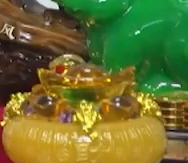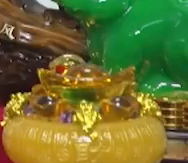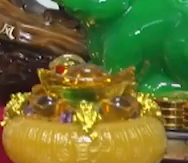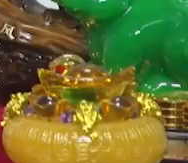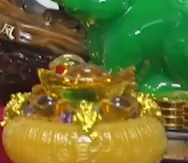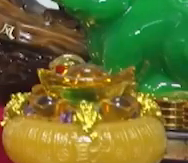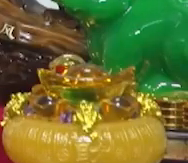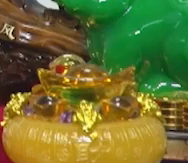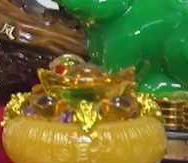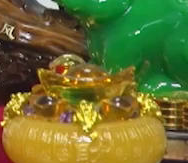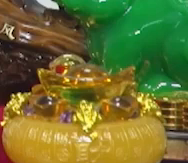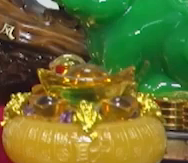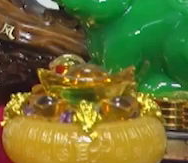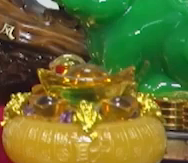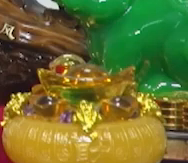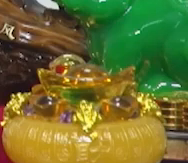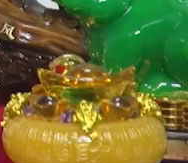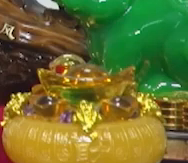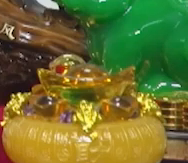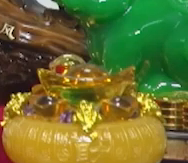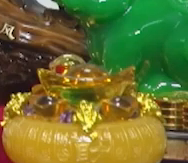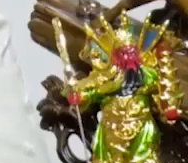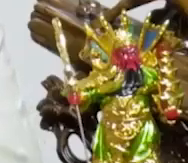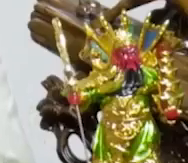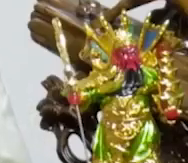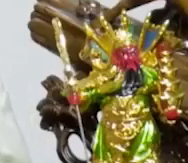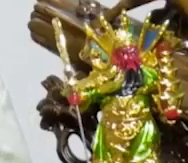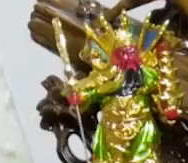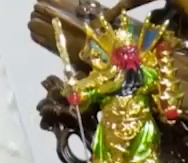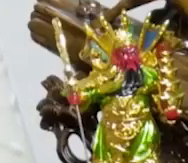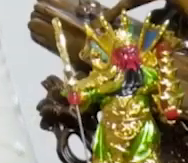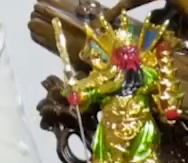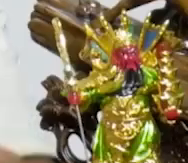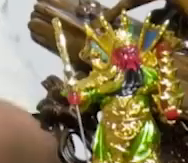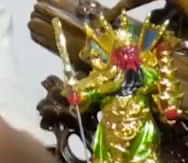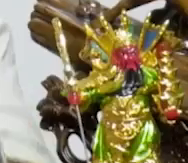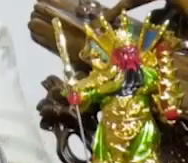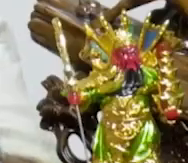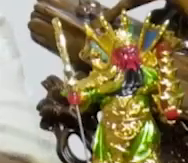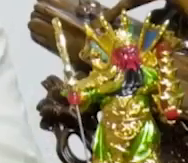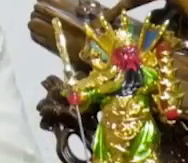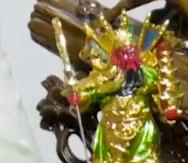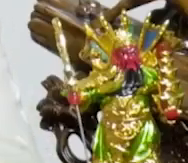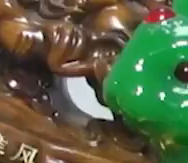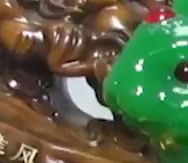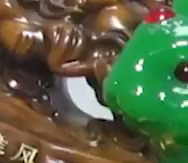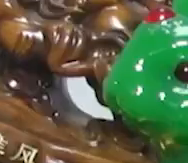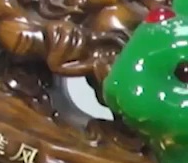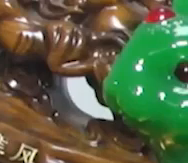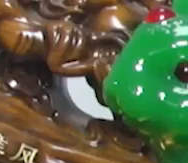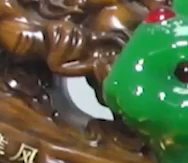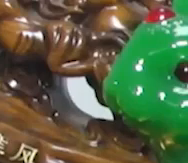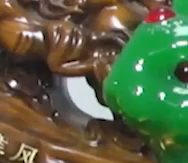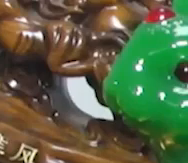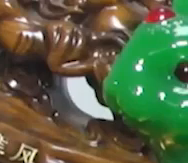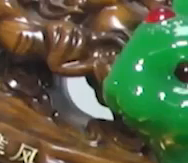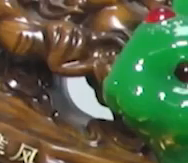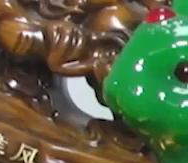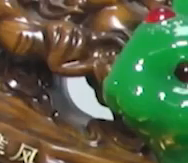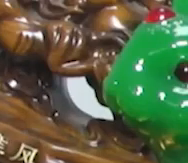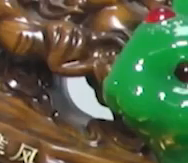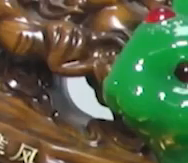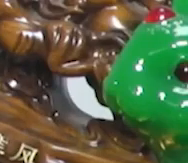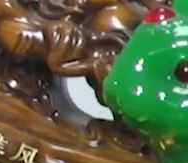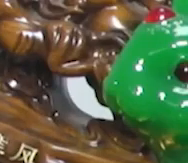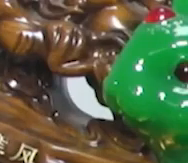nang maging choosy sa mga trabaho in-offer sa'yo. Red at 13 ang swerte sa Year of the Pig. Muli po, ito po